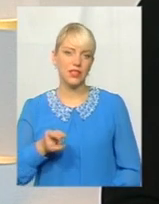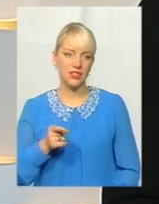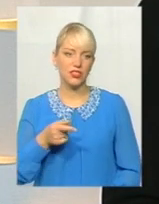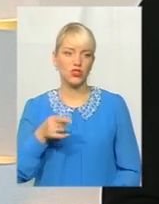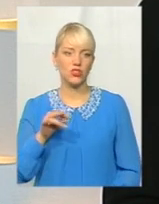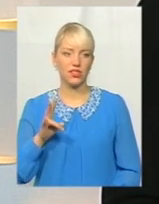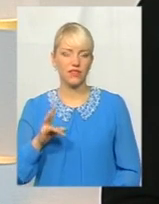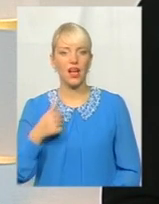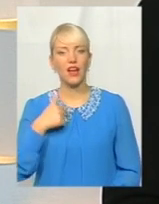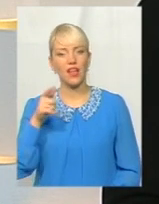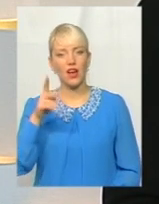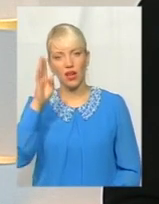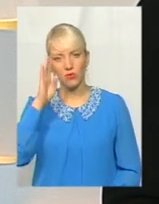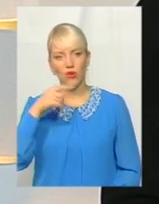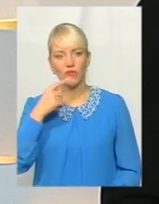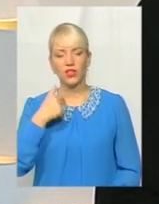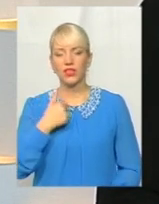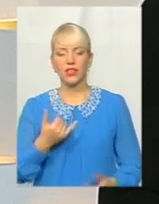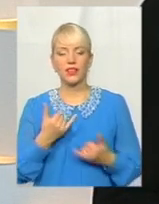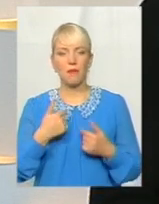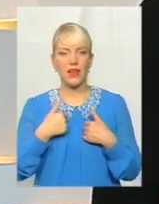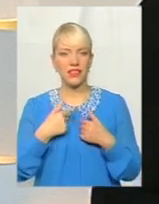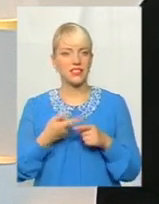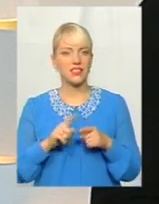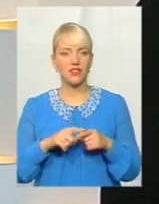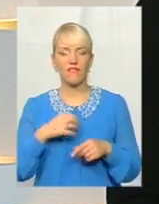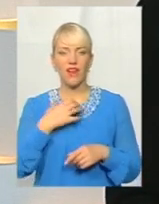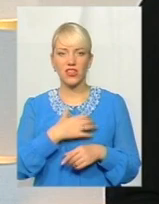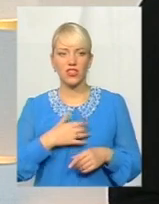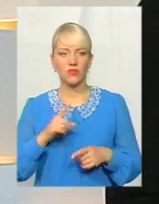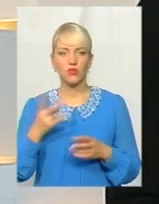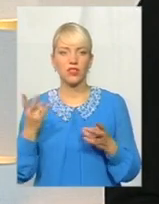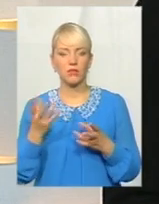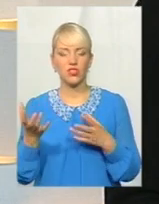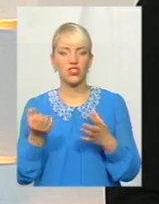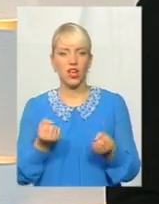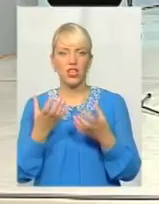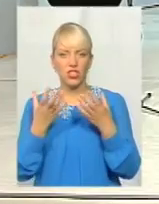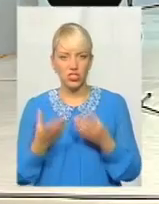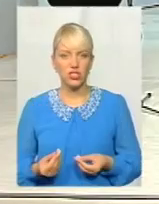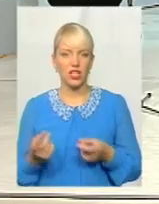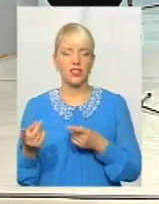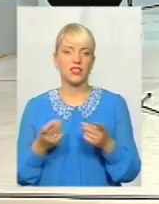1000 гривень. А я йому говорив, що це для мене дуже важливо, тому що потрібно ще залучення коштів. І